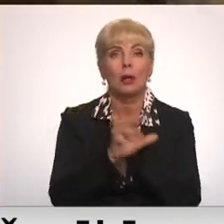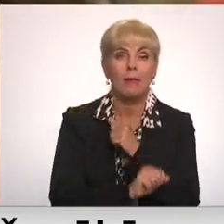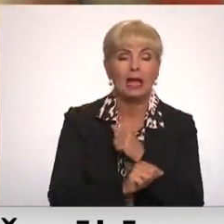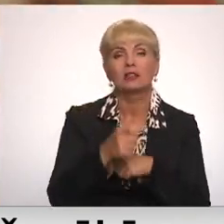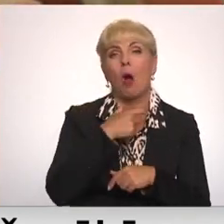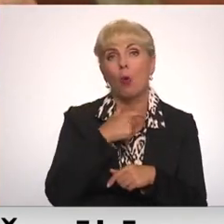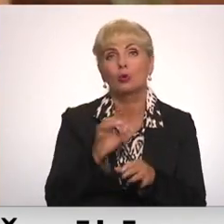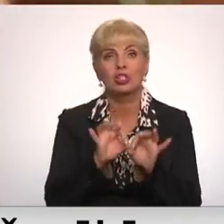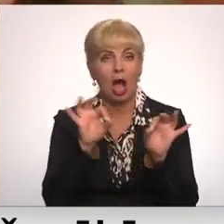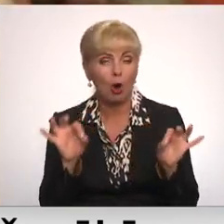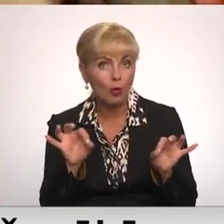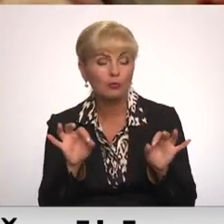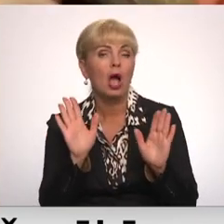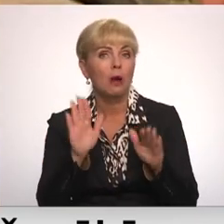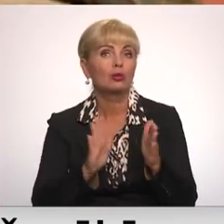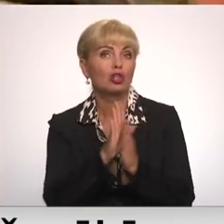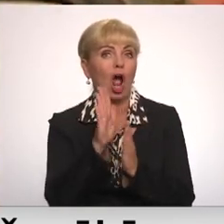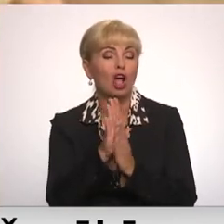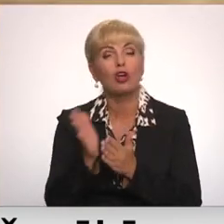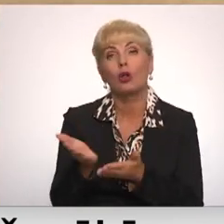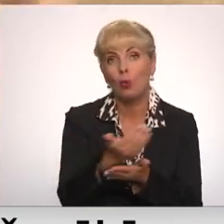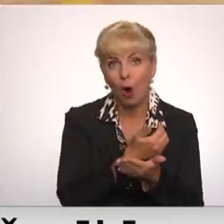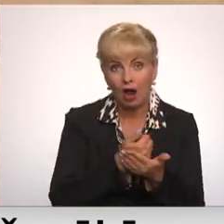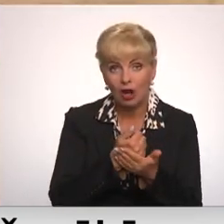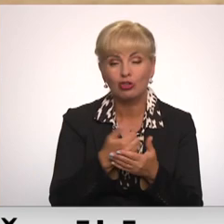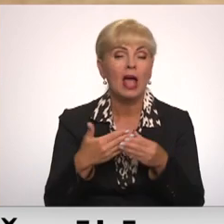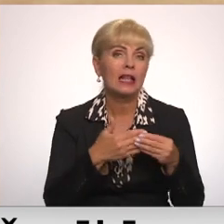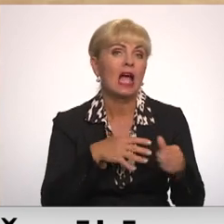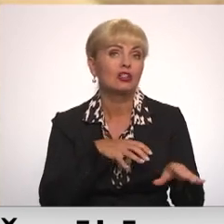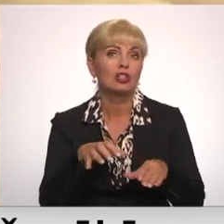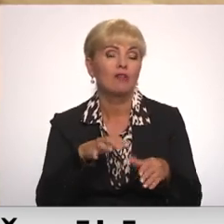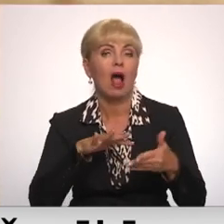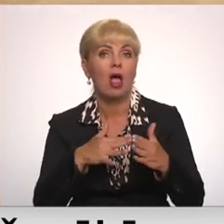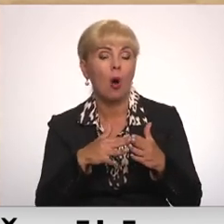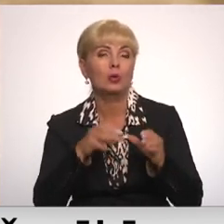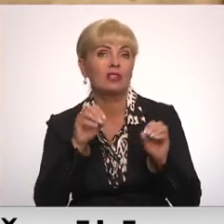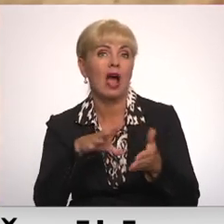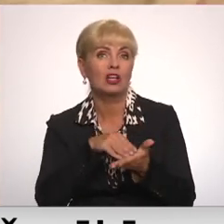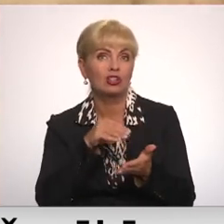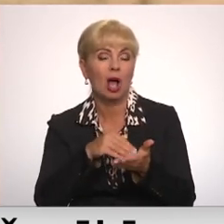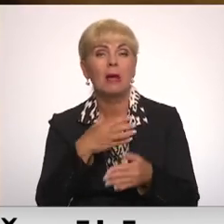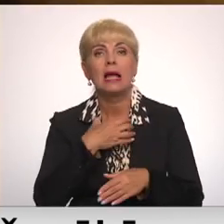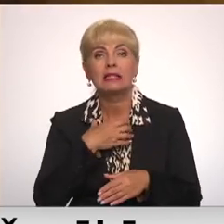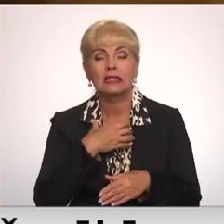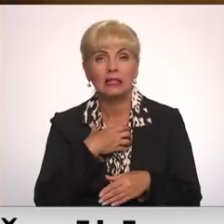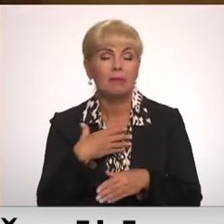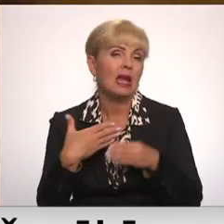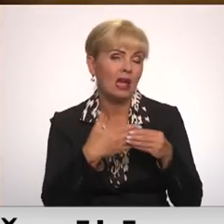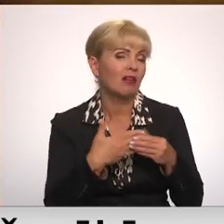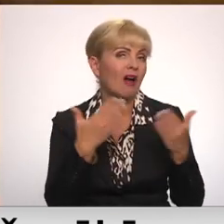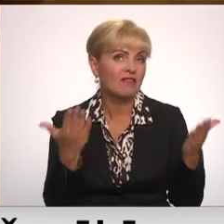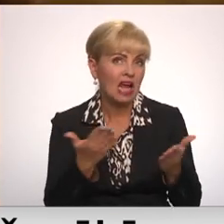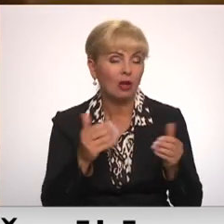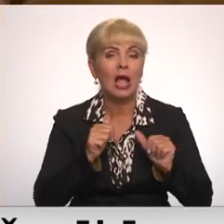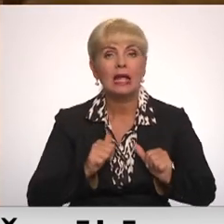augusta sākums. Kad sākas ražas novākšana? Tad nesot dzīvniekam no lauka svaigu zāli, slimību ienest ir viegli. Dienestā uzsver, ka